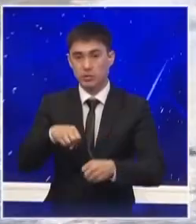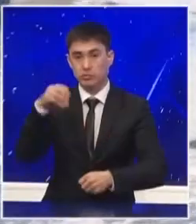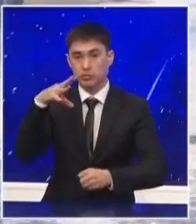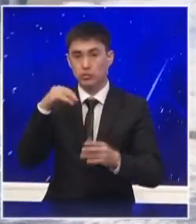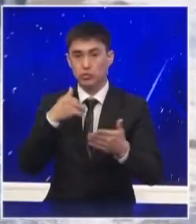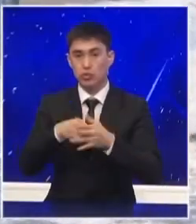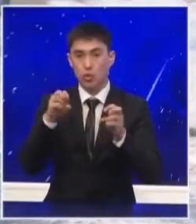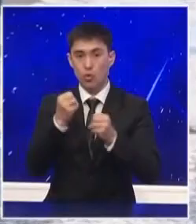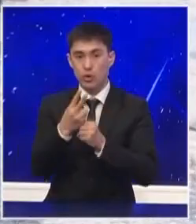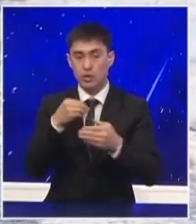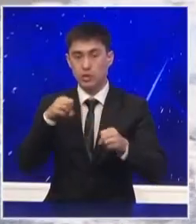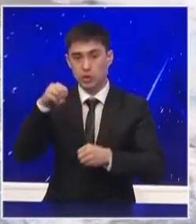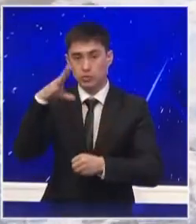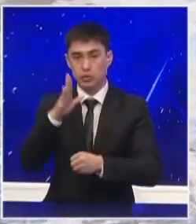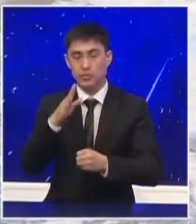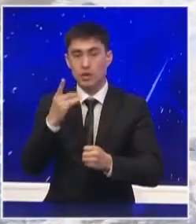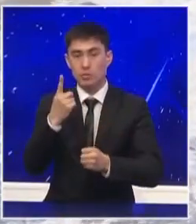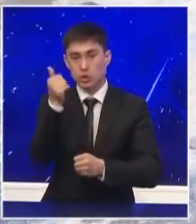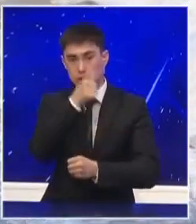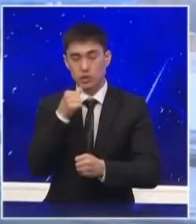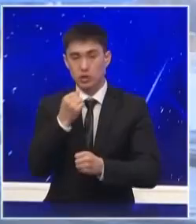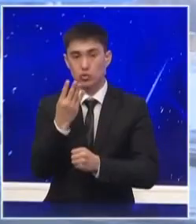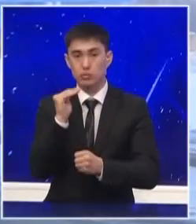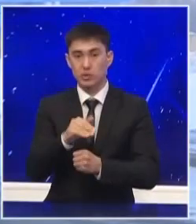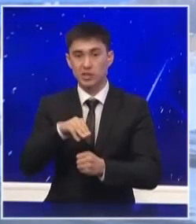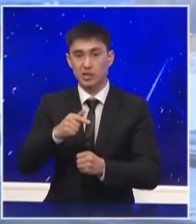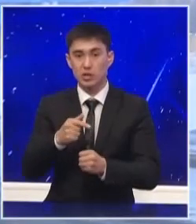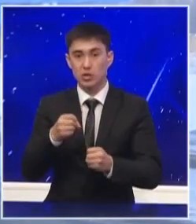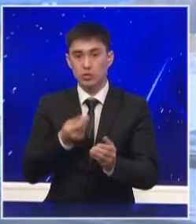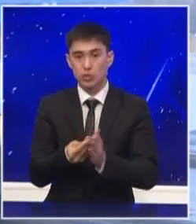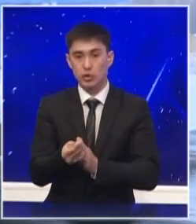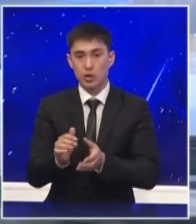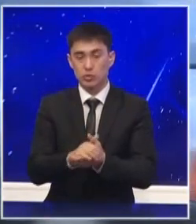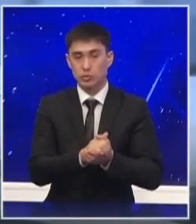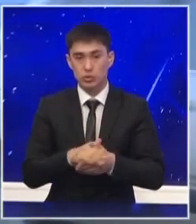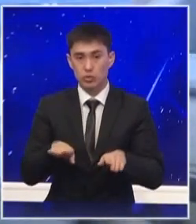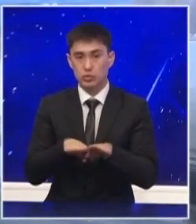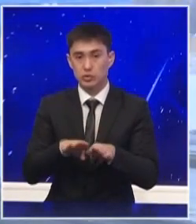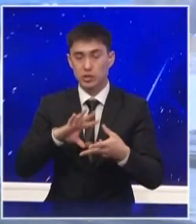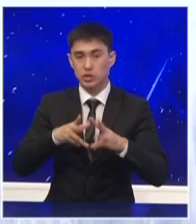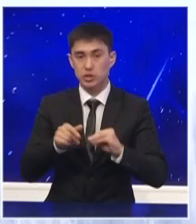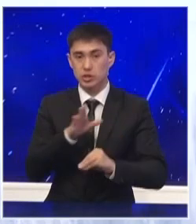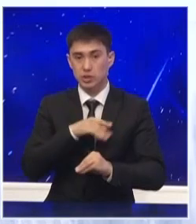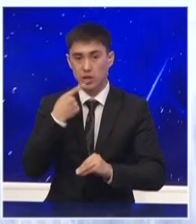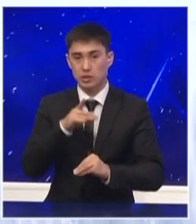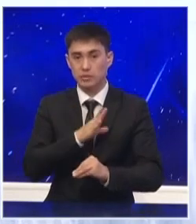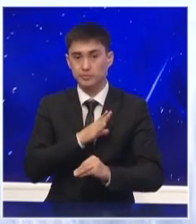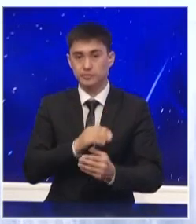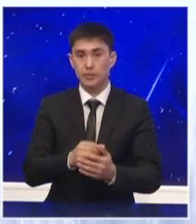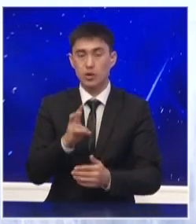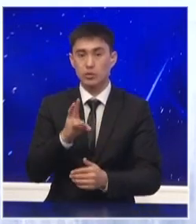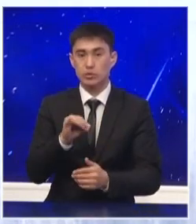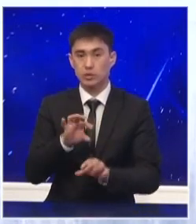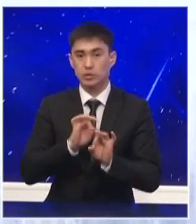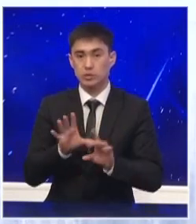түнгі 12-ге дейін жанып тұрады. Шамамен жылына әр үй 4000 теңге төлейді. Ауыз бірліктің арқасында ғана осындай нәтижеге жетіп отырмыз дейді. Нұржан